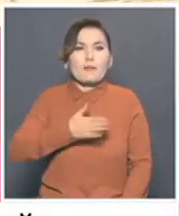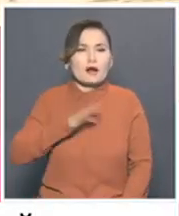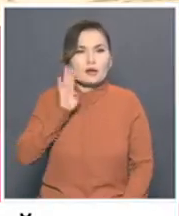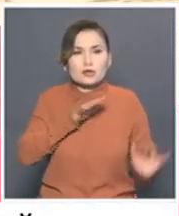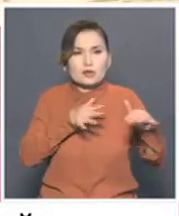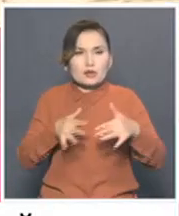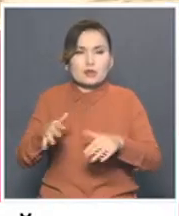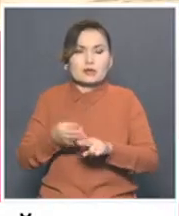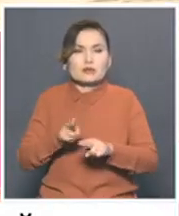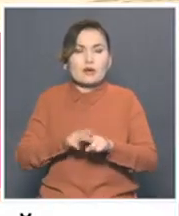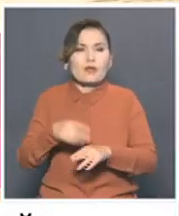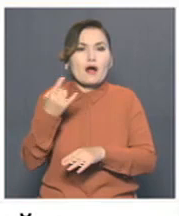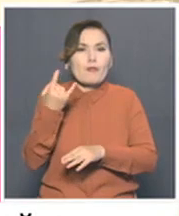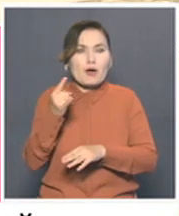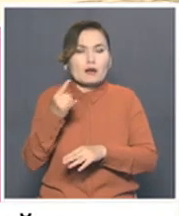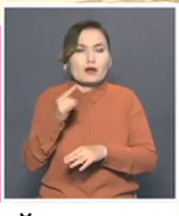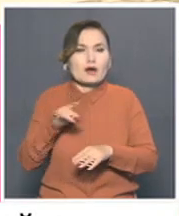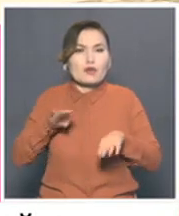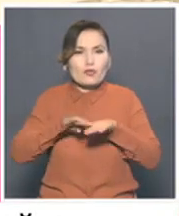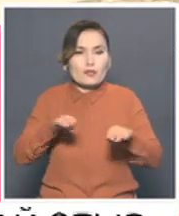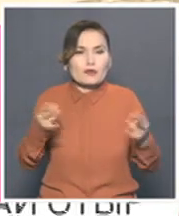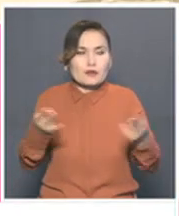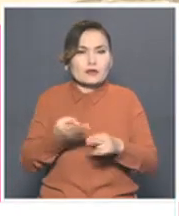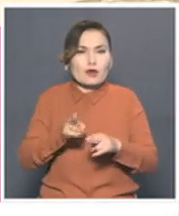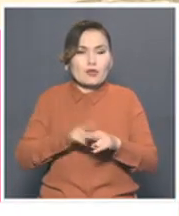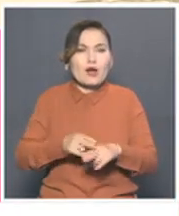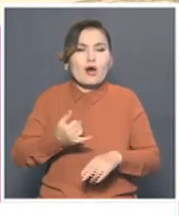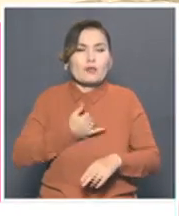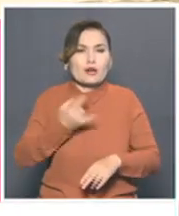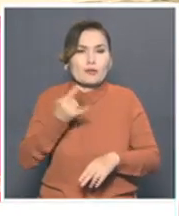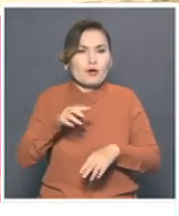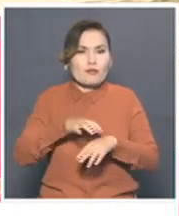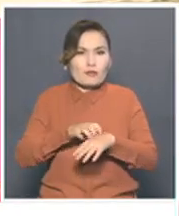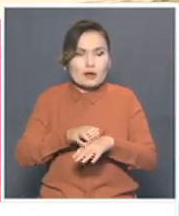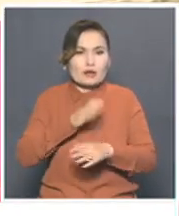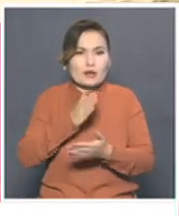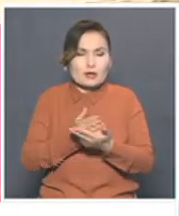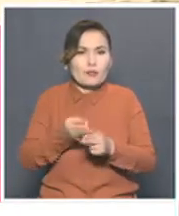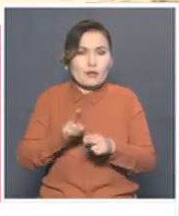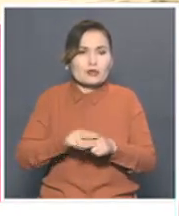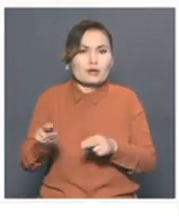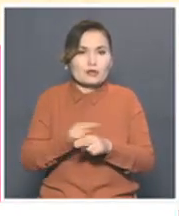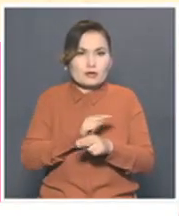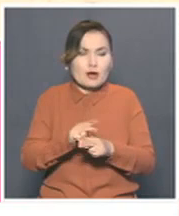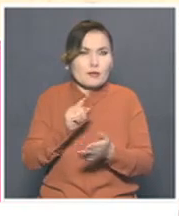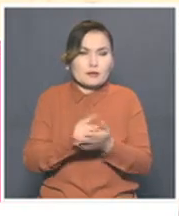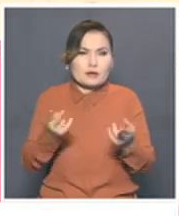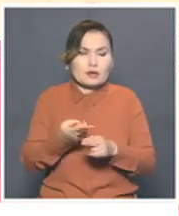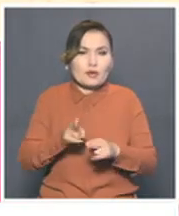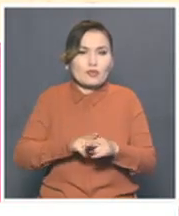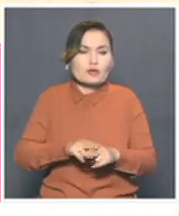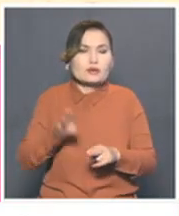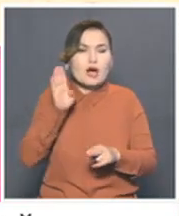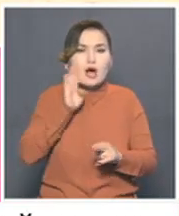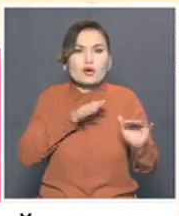обязательно. Себебі баламның үсті қотыр. Именно теңіздің суы керек болғандықтан біз мына жерге келіп едік. Бірақ жағалаудың бәрі жабық екен. Біреулер іш тарап салып кетсе